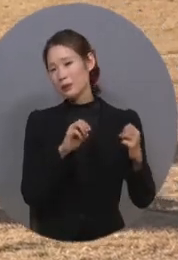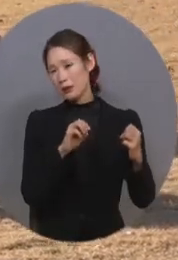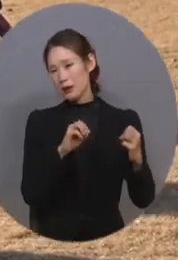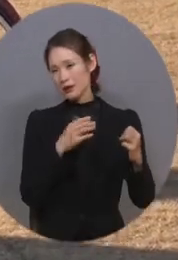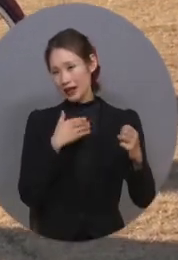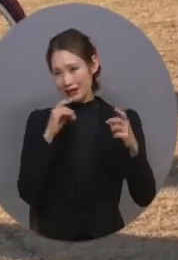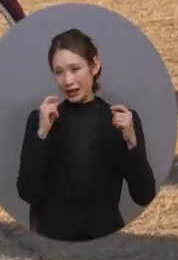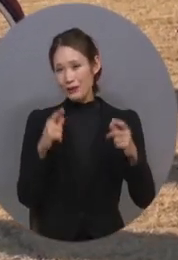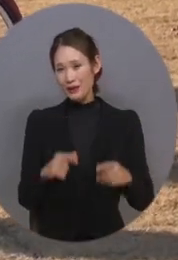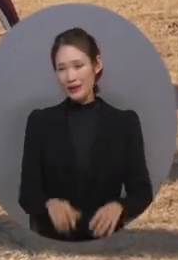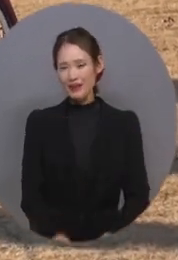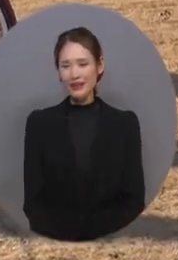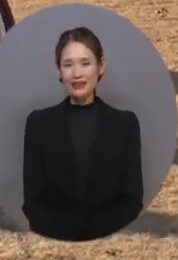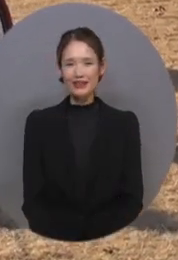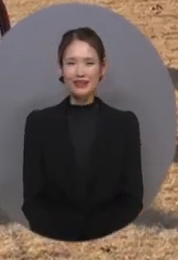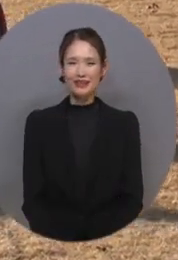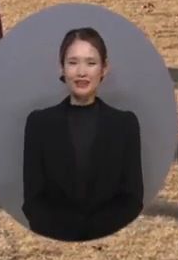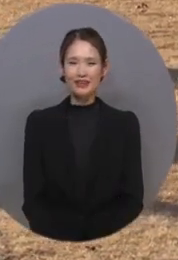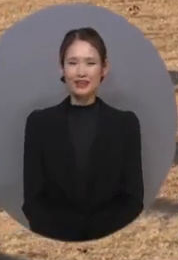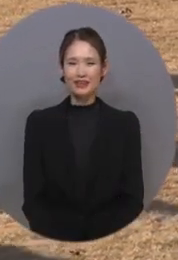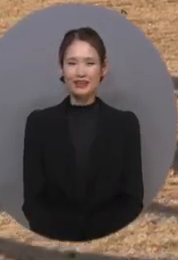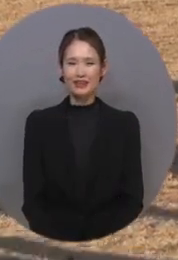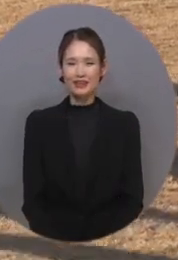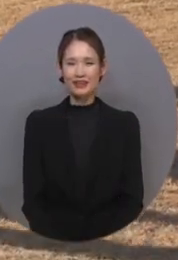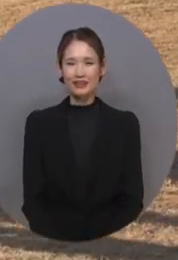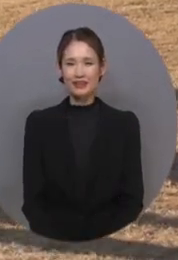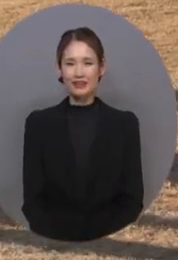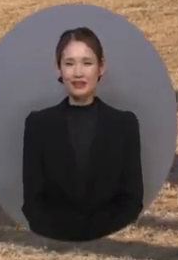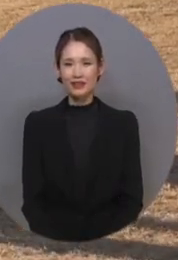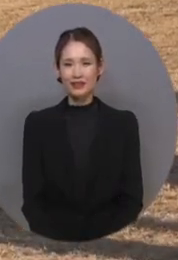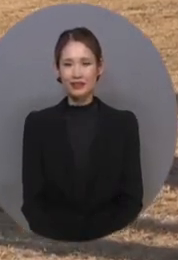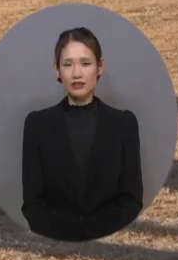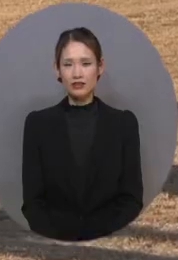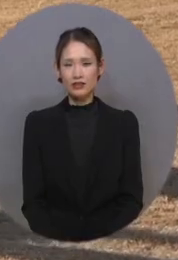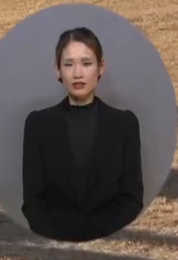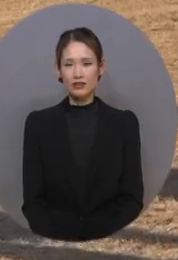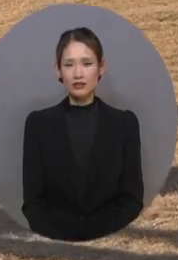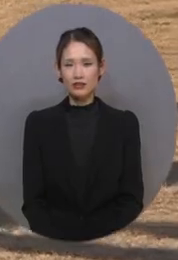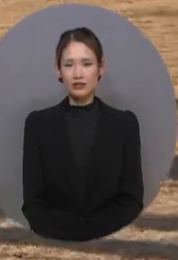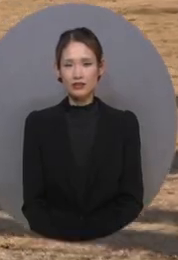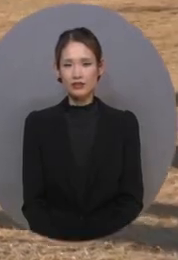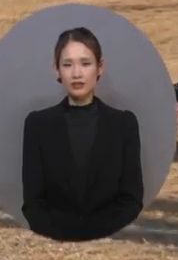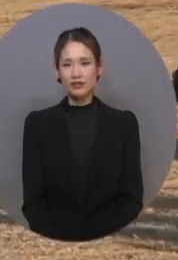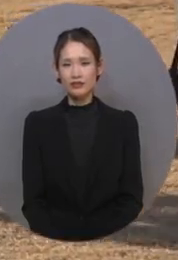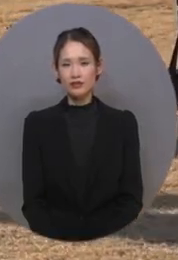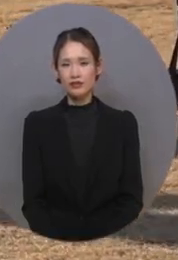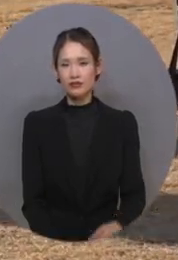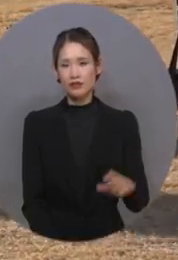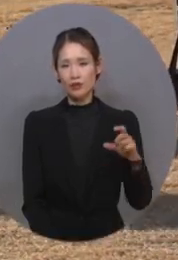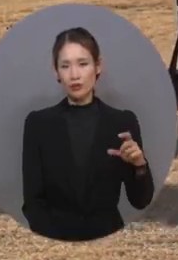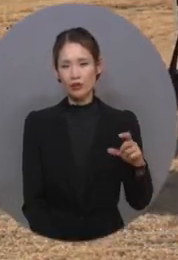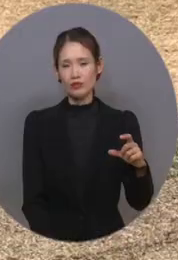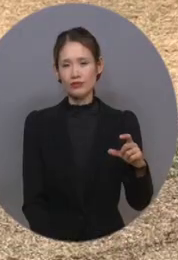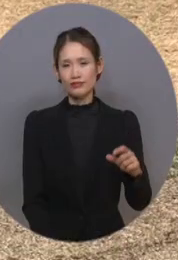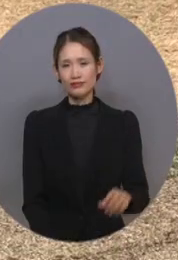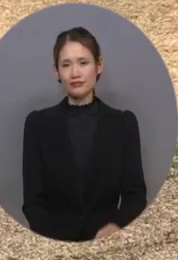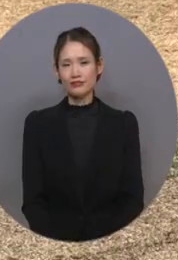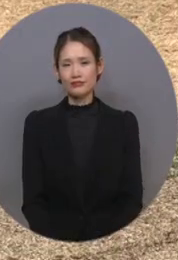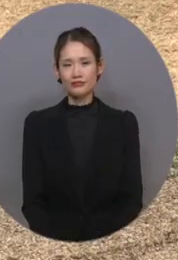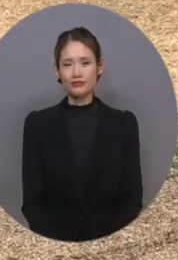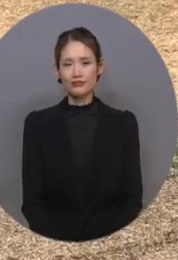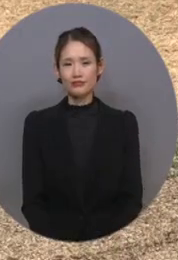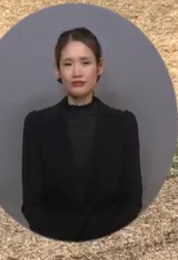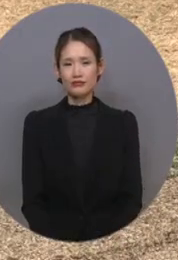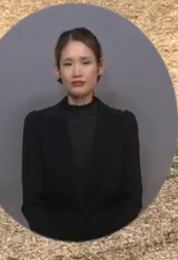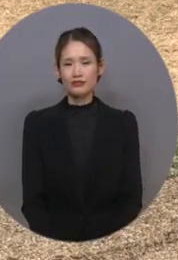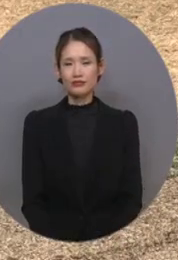있을게. 여기로 일로 쳐야 돼. 이쪽으로. 저기 다 나올게. 여기까지만? 한 요만큼만 더